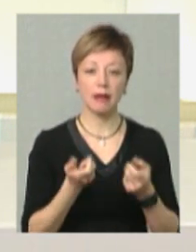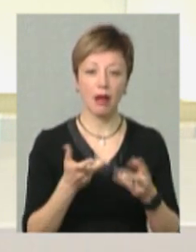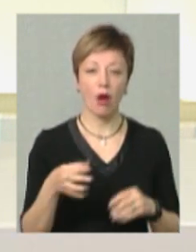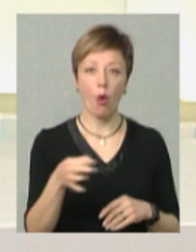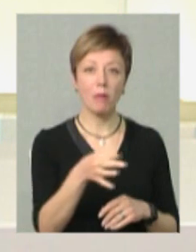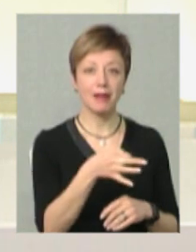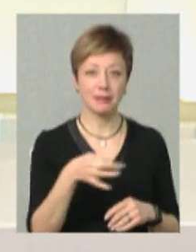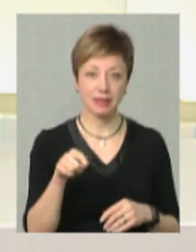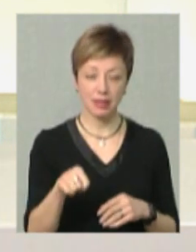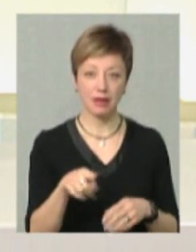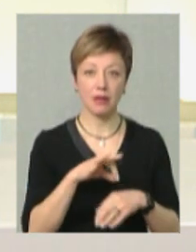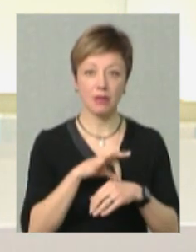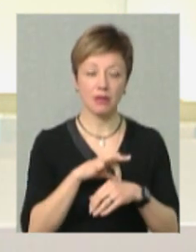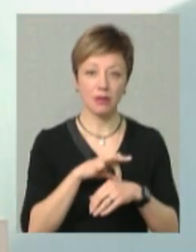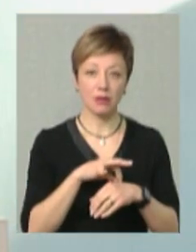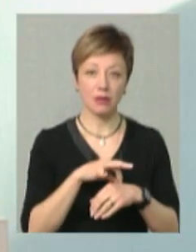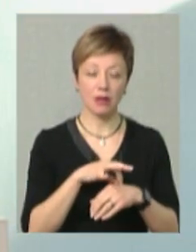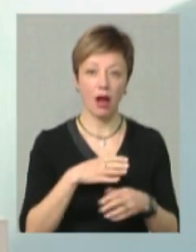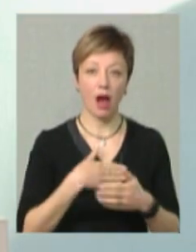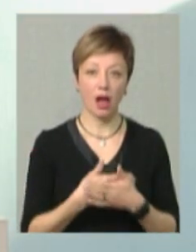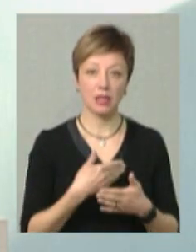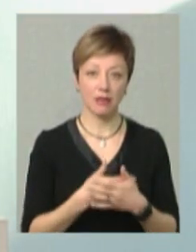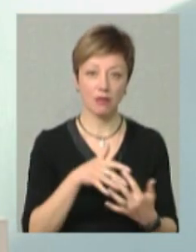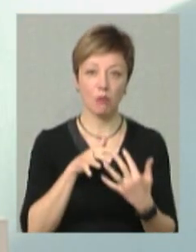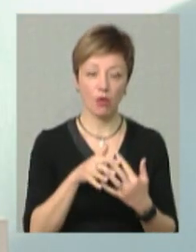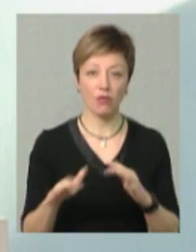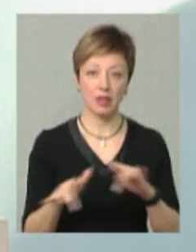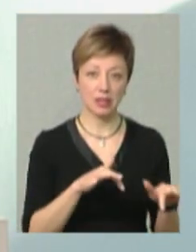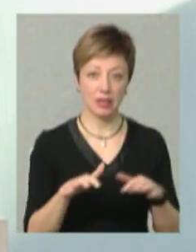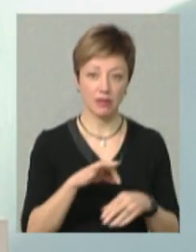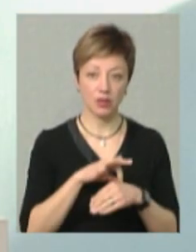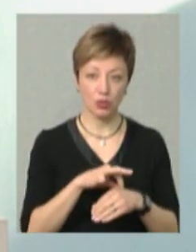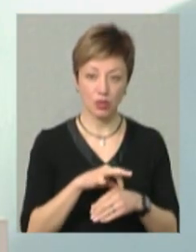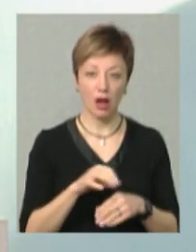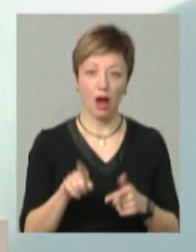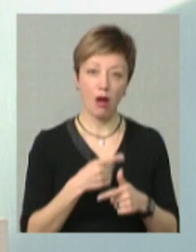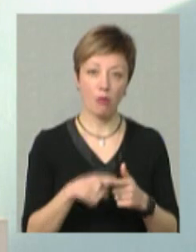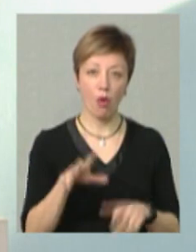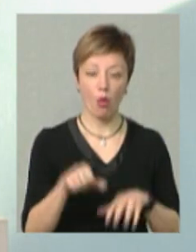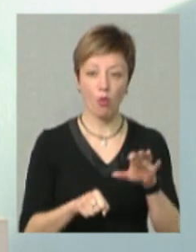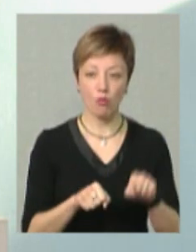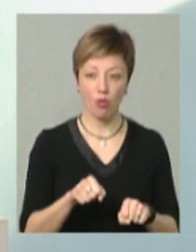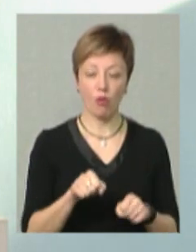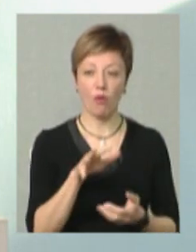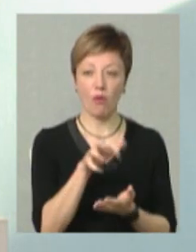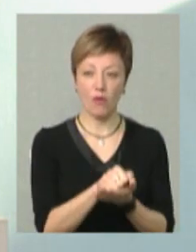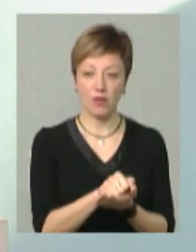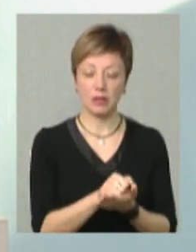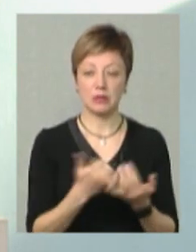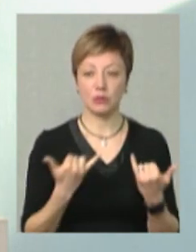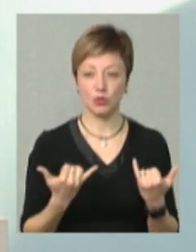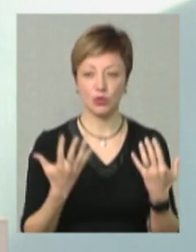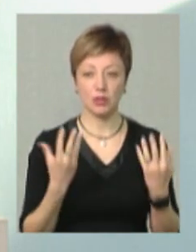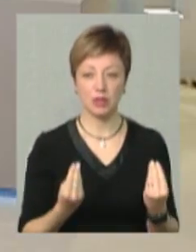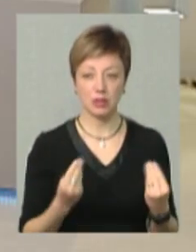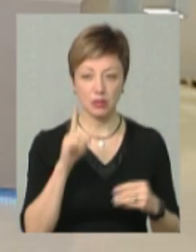областей, в яких активні бойові дії ведуться, або окуповані є такі, або які на сьогодні тимчасово